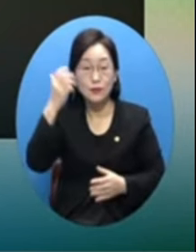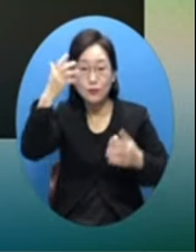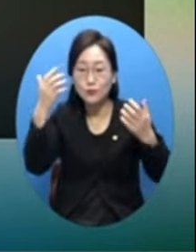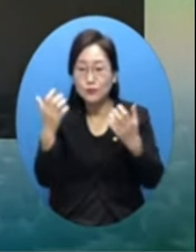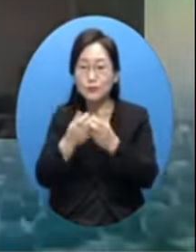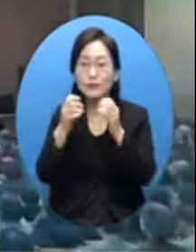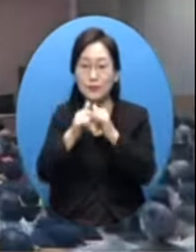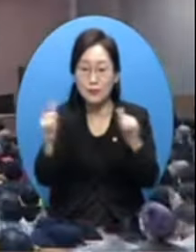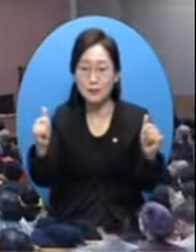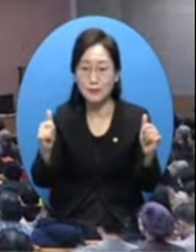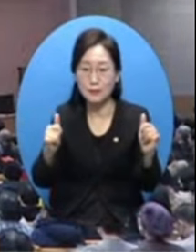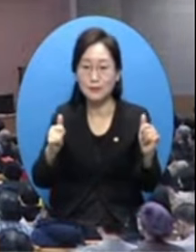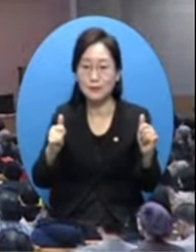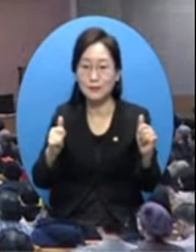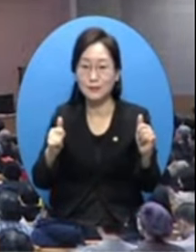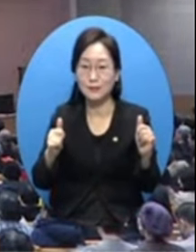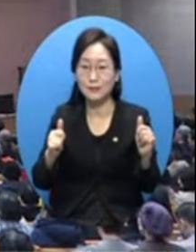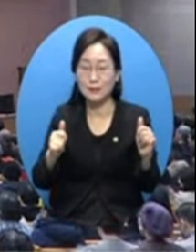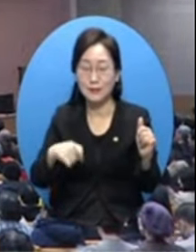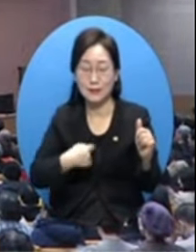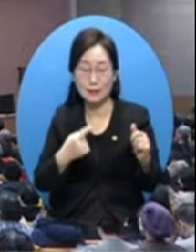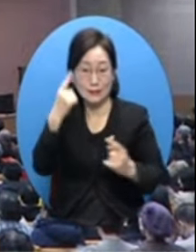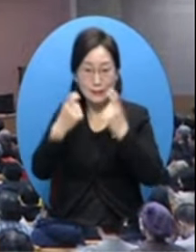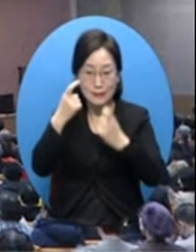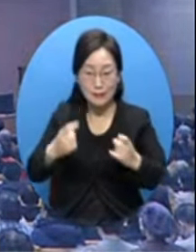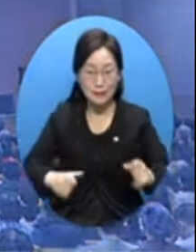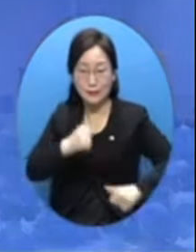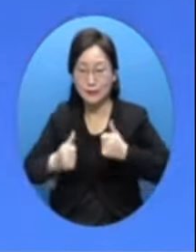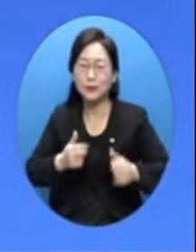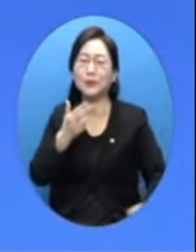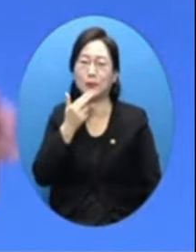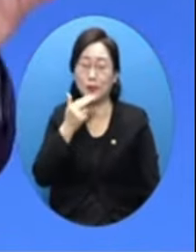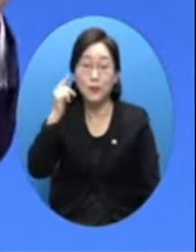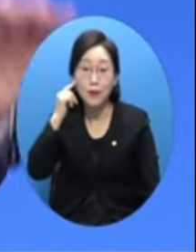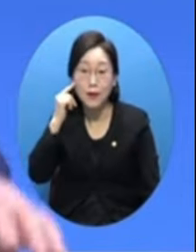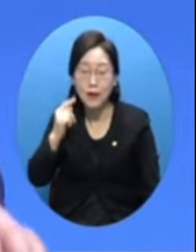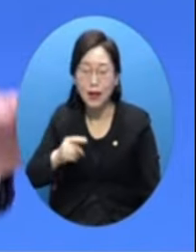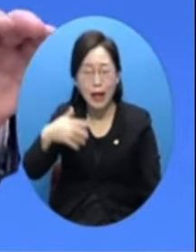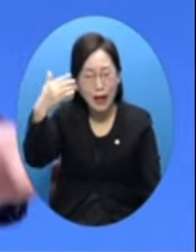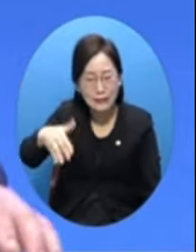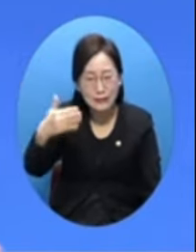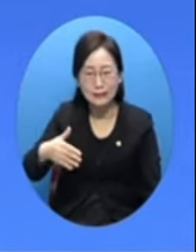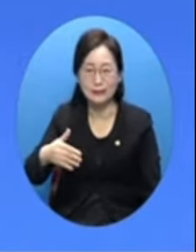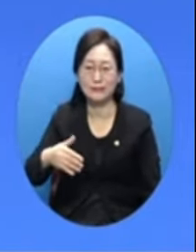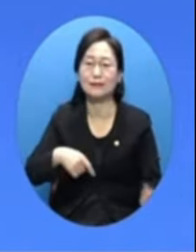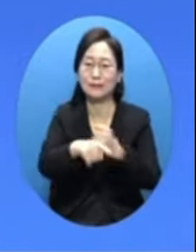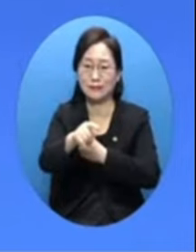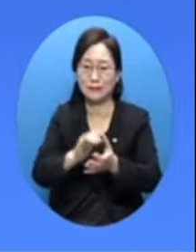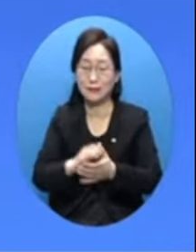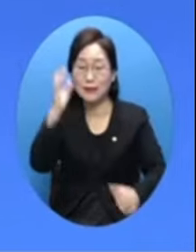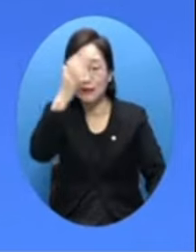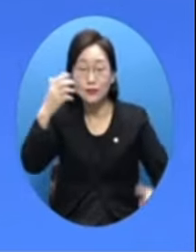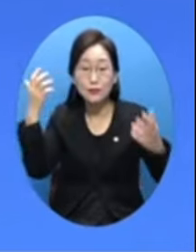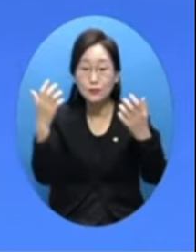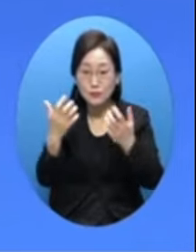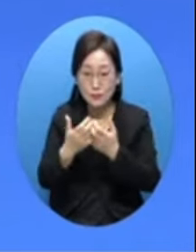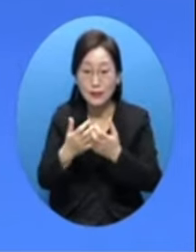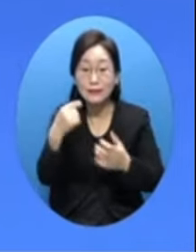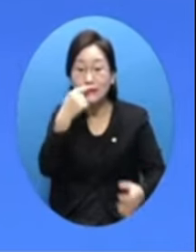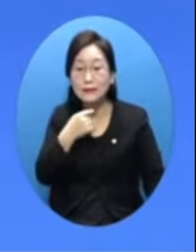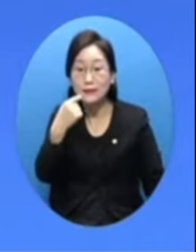사람들이 자기 성질대로 살아가지 않습니다 그것은 아직 충만하지 않은 모습입니다 성령 충만하다